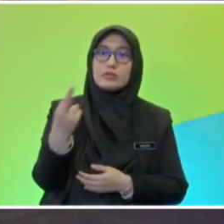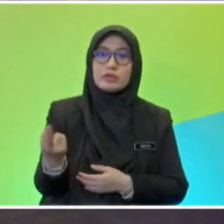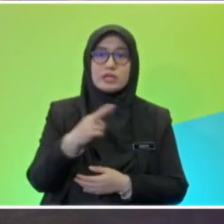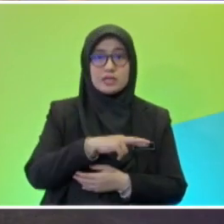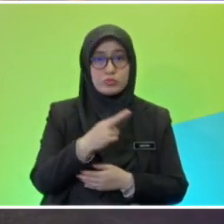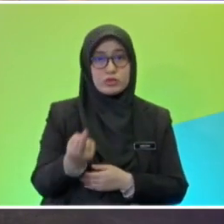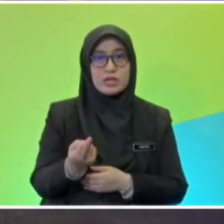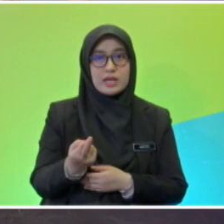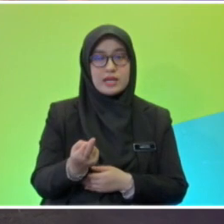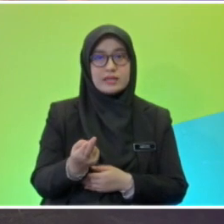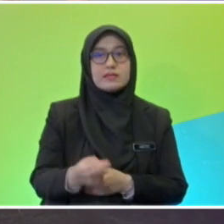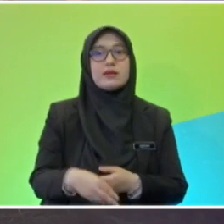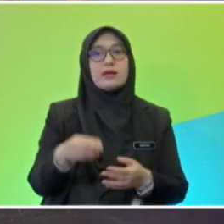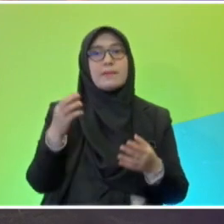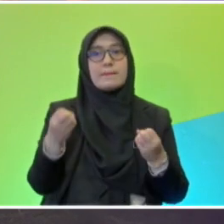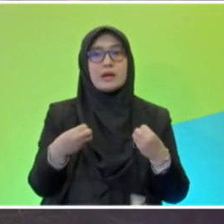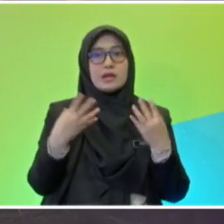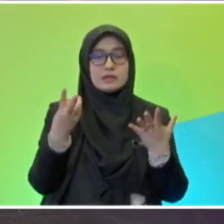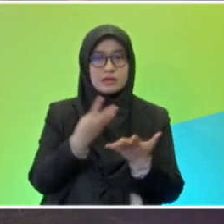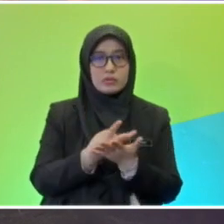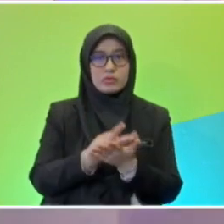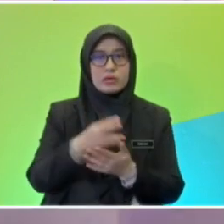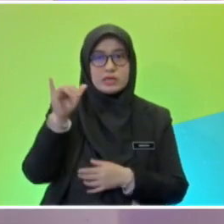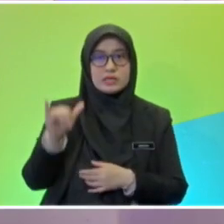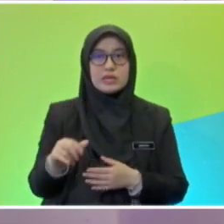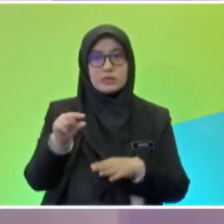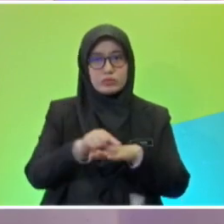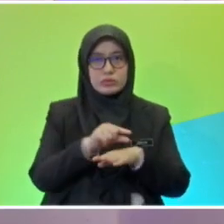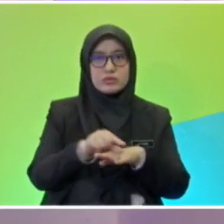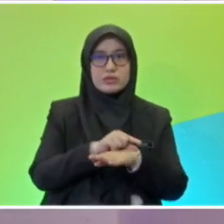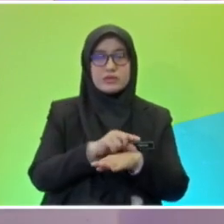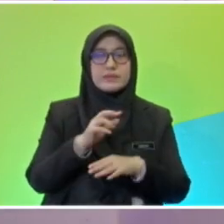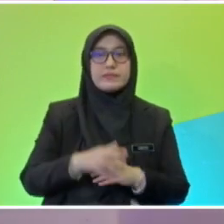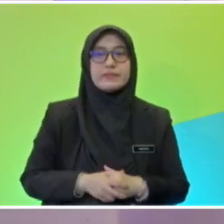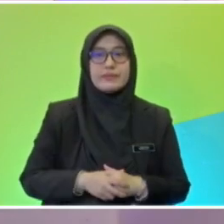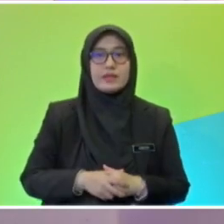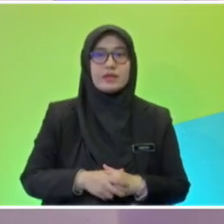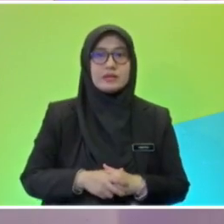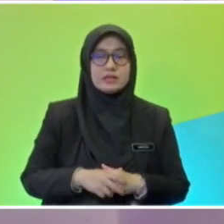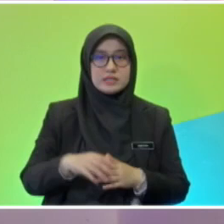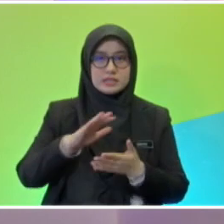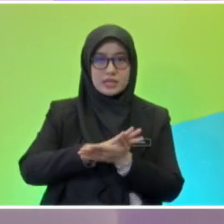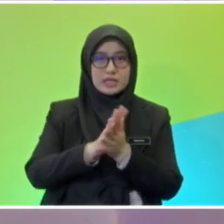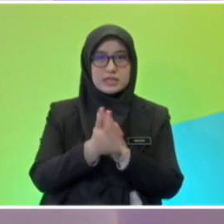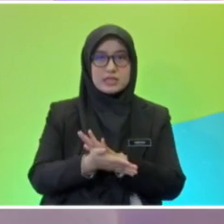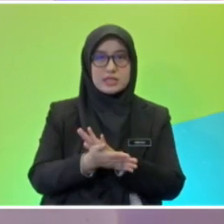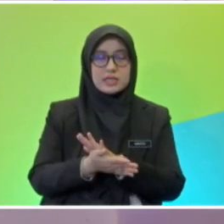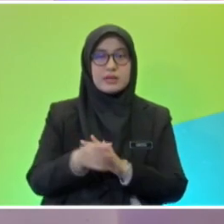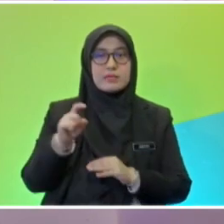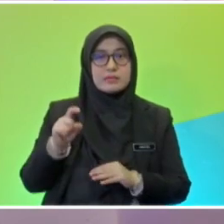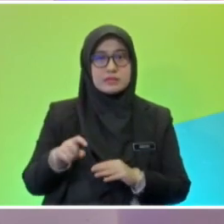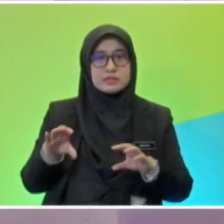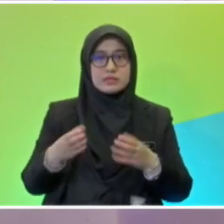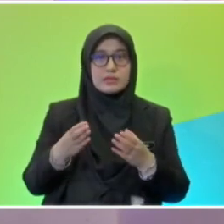jadi memang memberi kesan kepada petani Jadi mesti buat sesuatu jadi ini